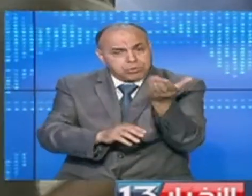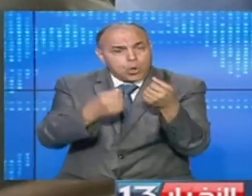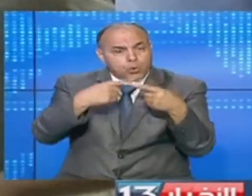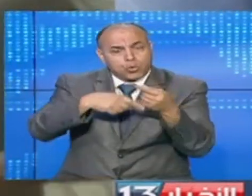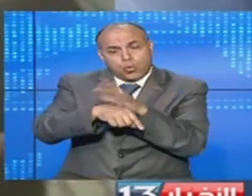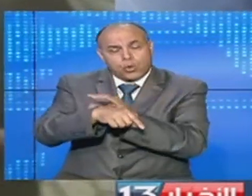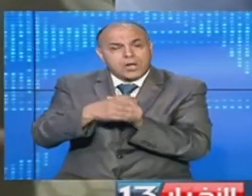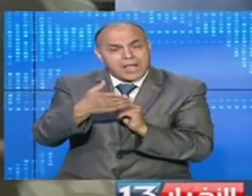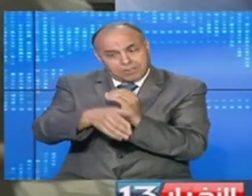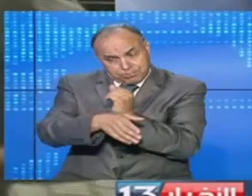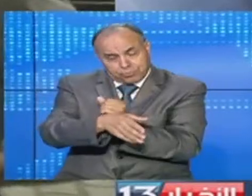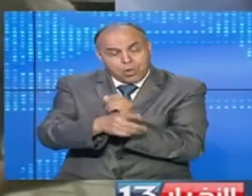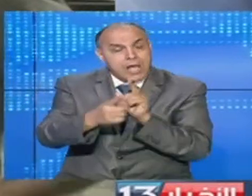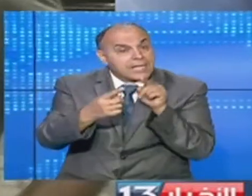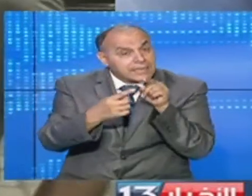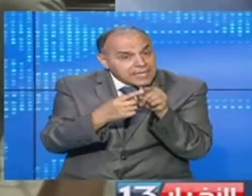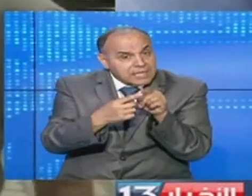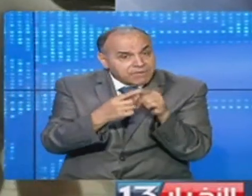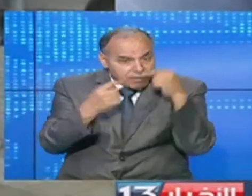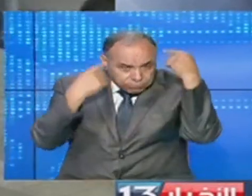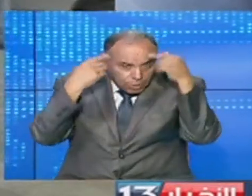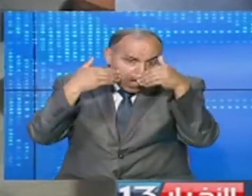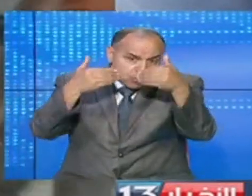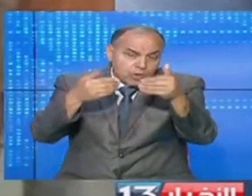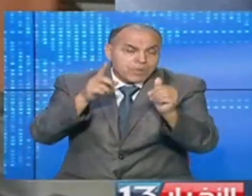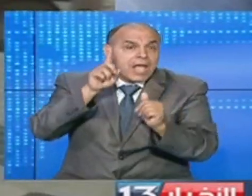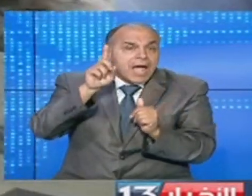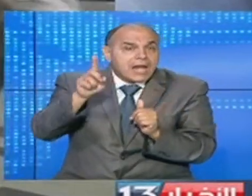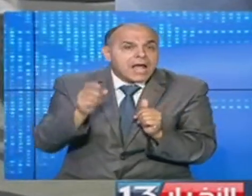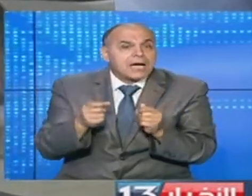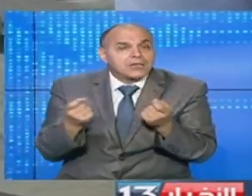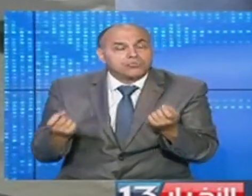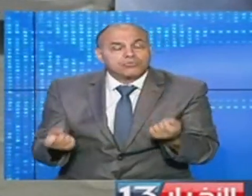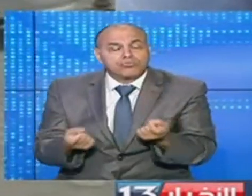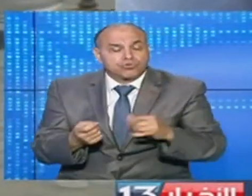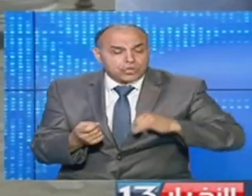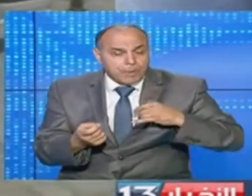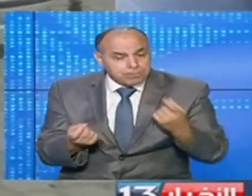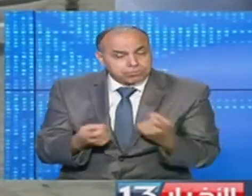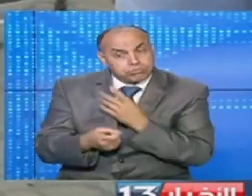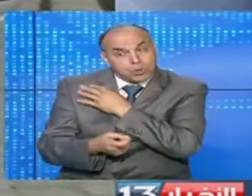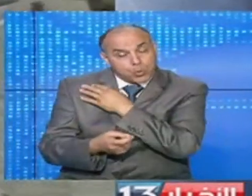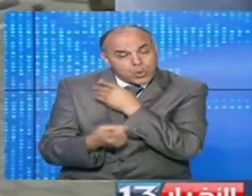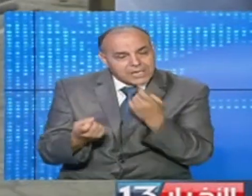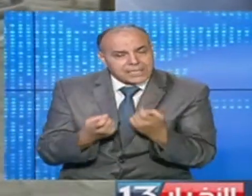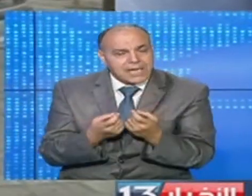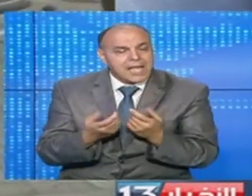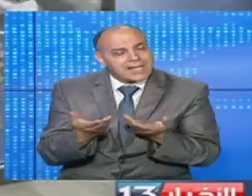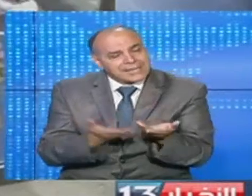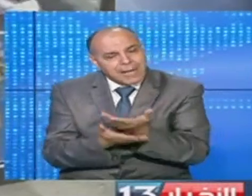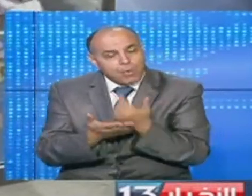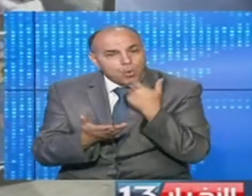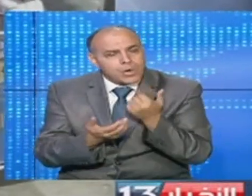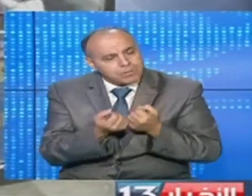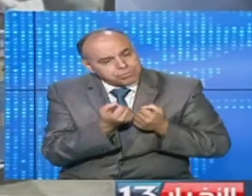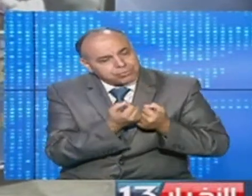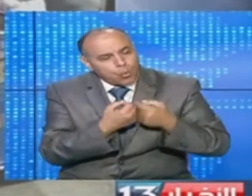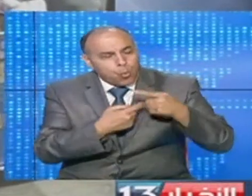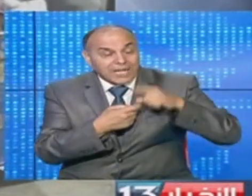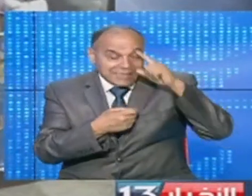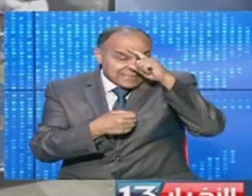يكون وتهدف في بعضها الاخر الى تكوين شباب قيادي يستعان به من